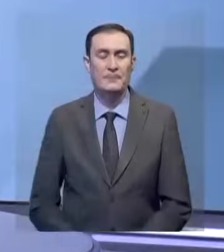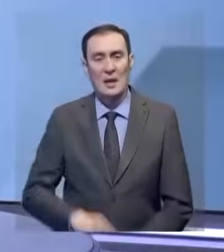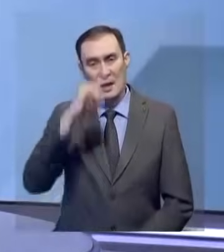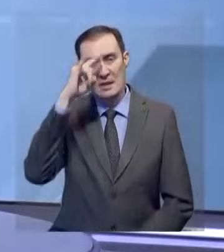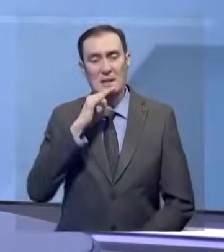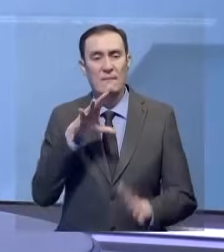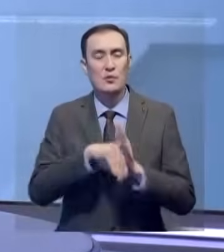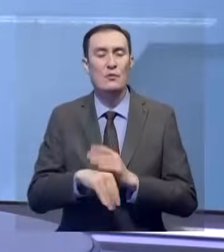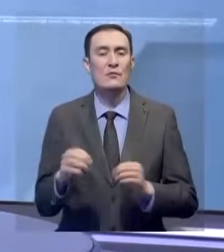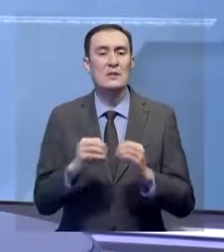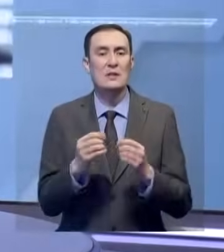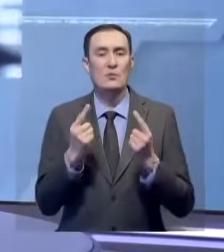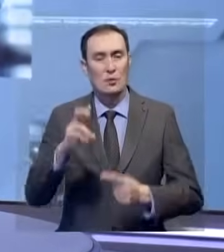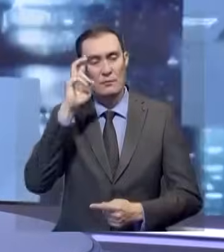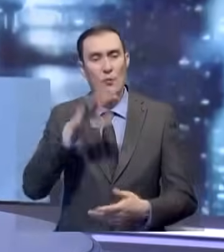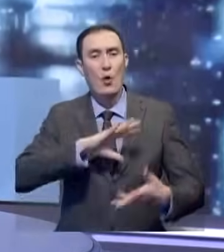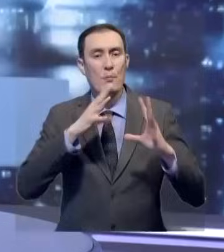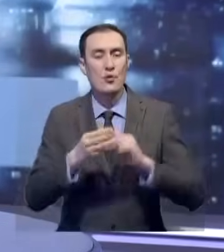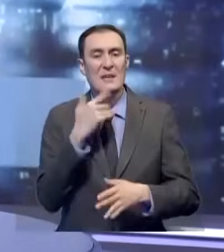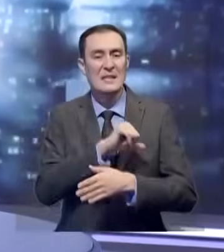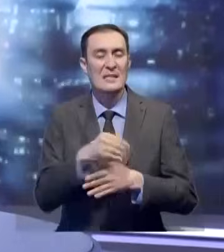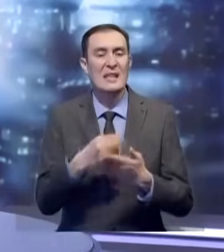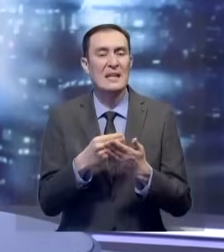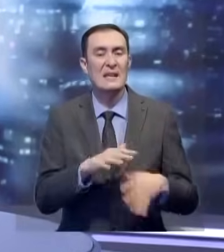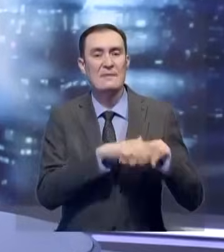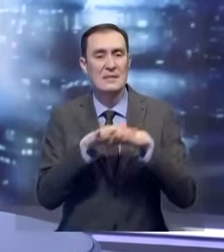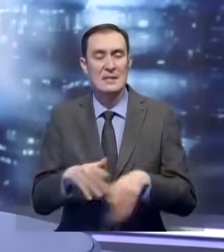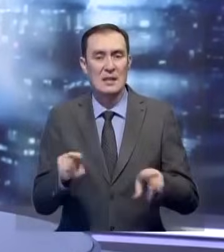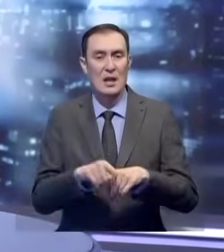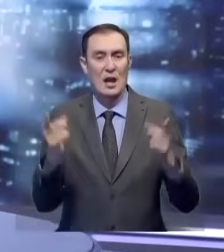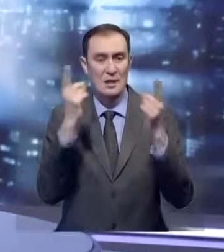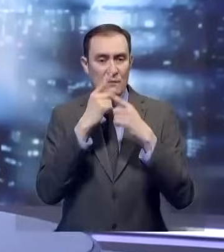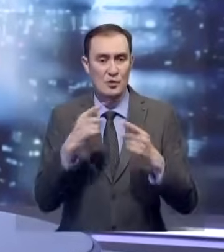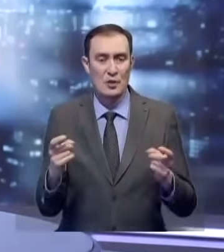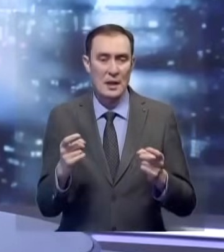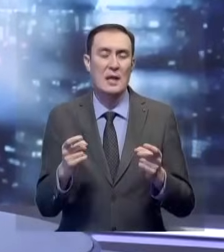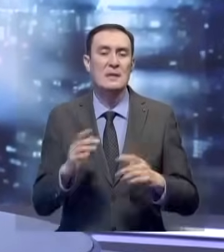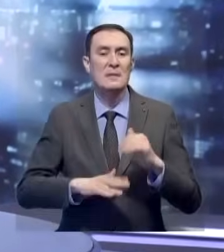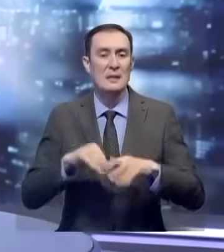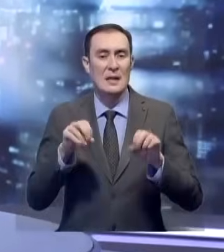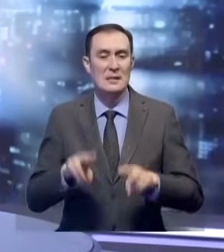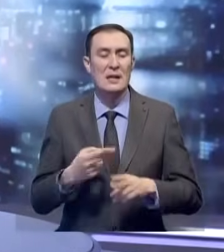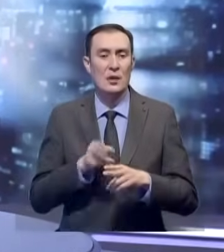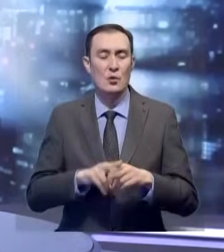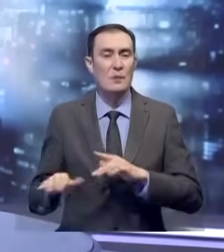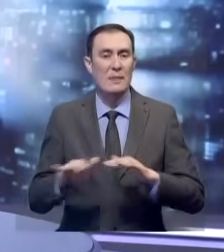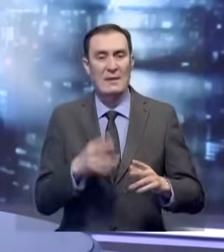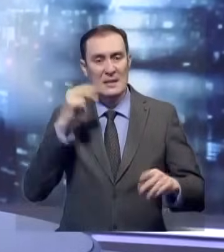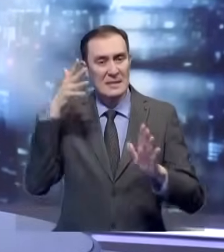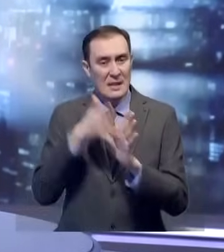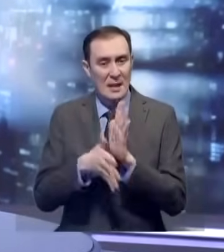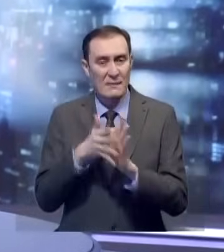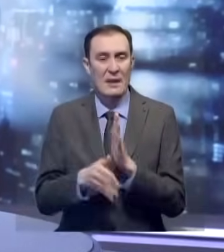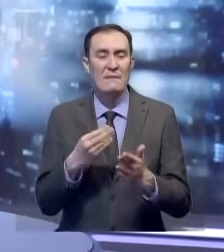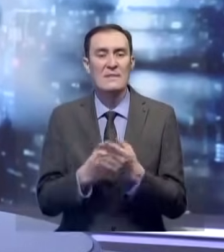Казахстан вошел в топ-10 стран по объему иностранных инвестиций. Такие данные озвучили аналитики FDI Intelligence, которые